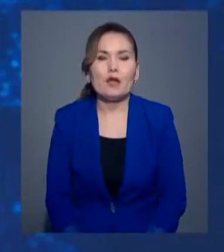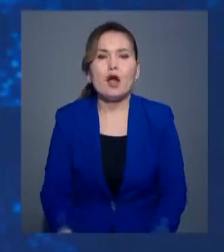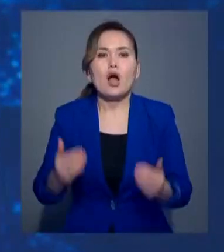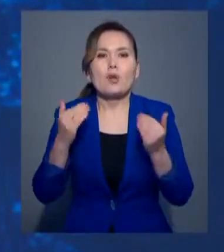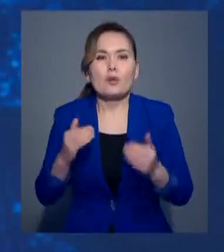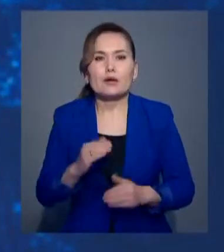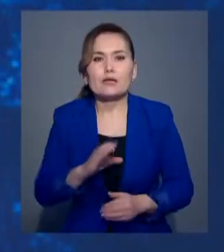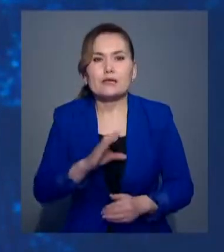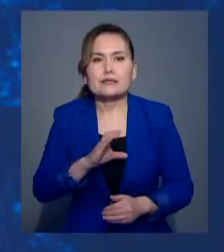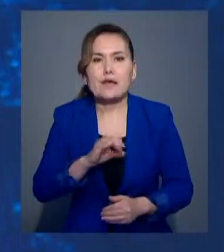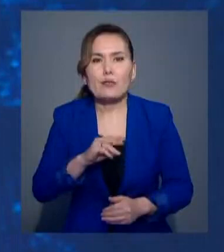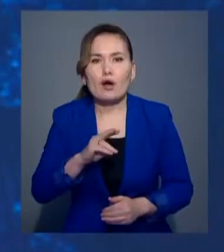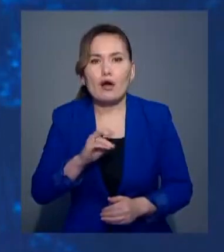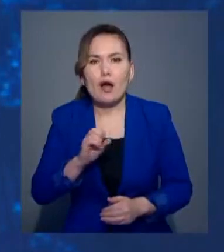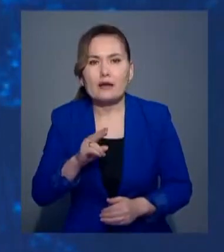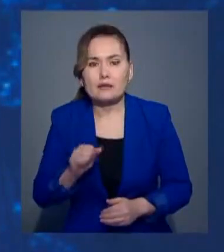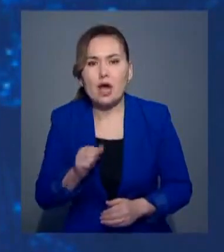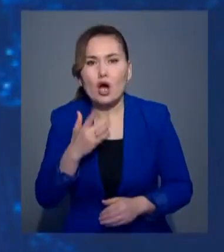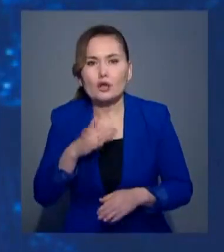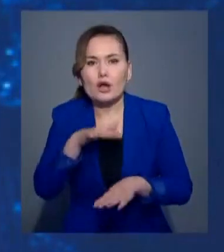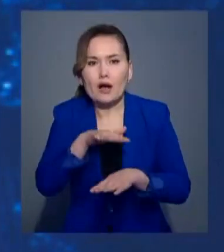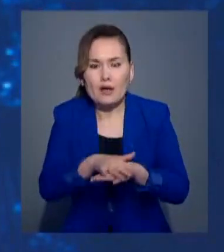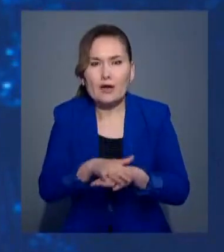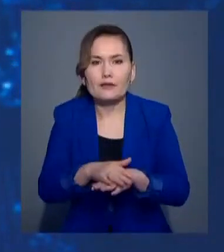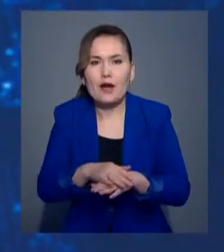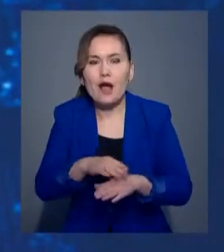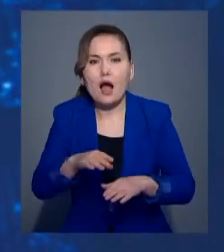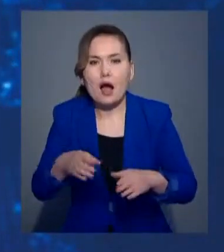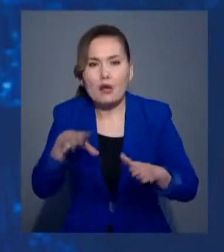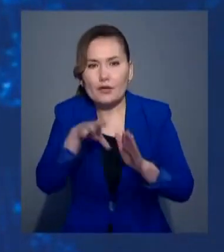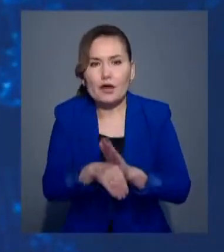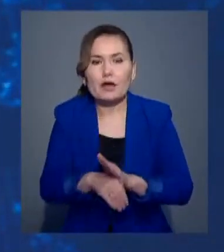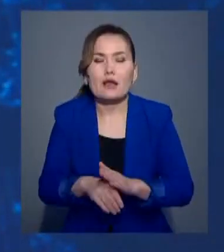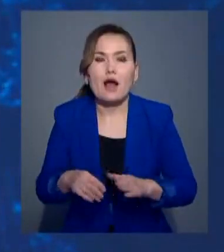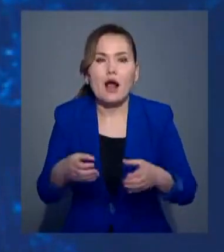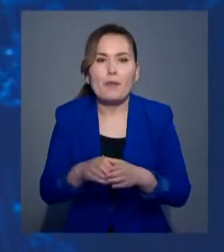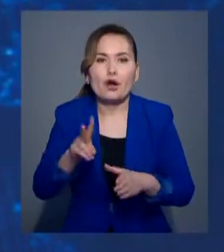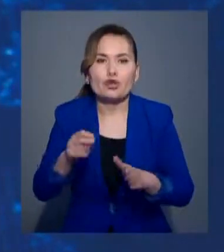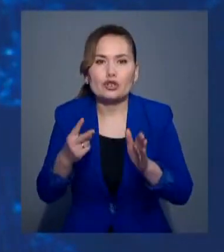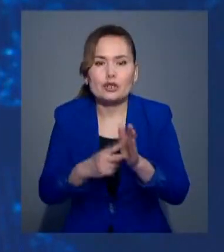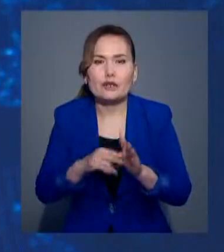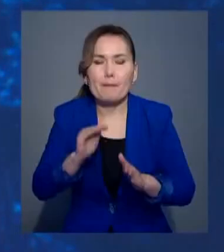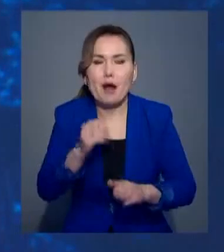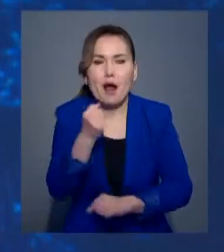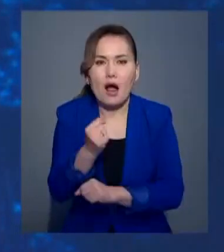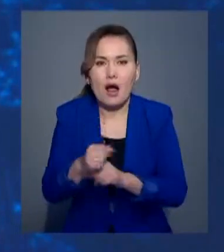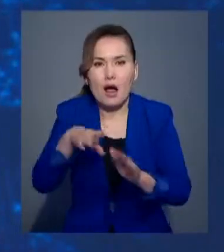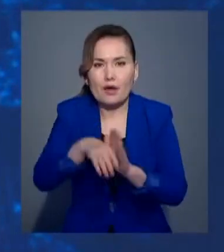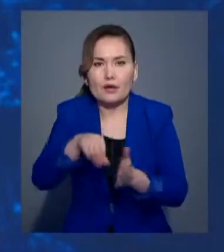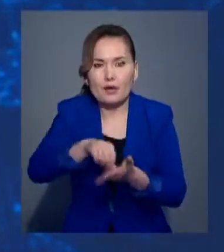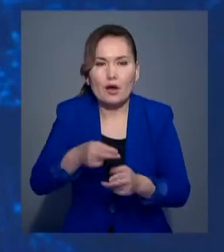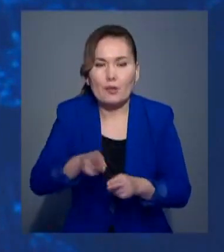Бүгінде Самұрық қазына ұлттық әл-ауқат қорына қарасты компанияларда 307,000 адам еңбек етеді. Дағдарысқа қарсы